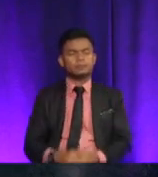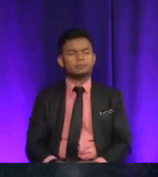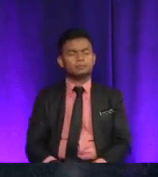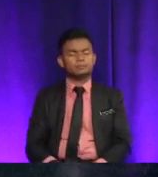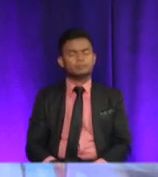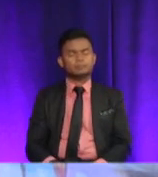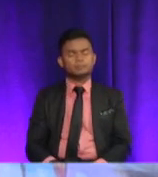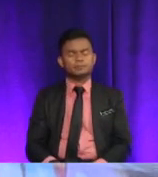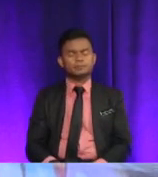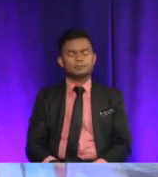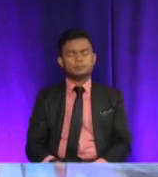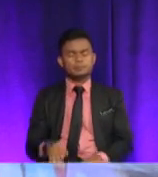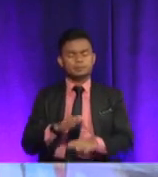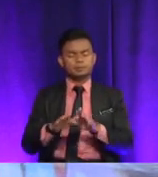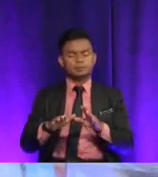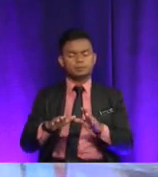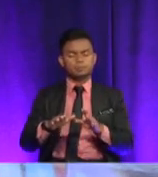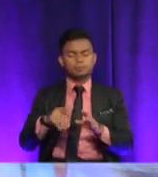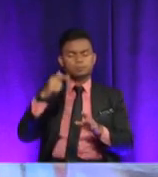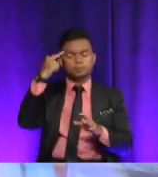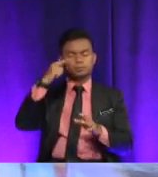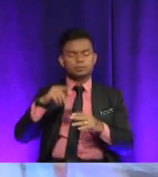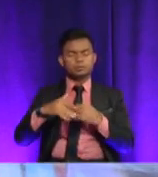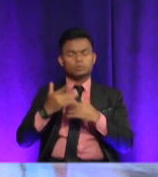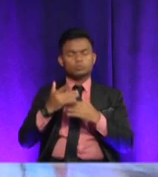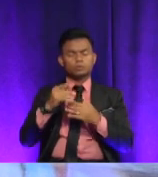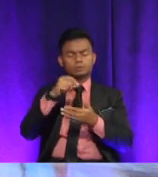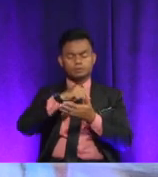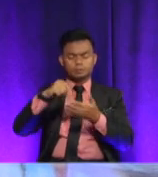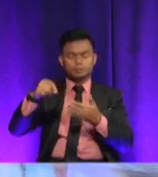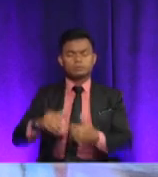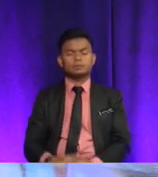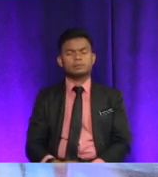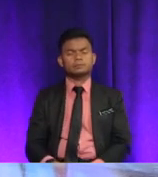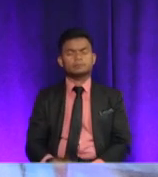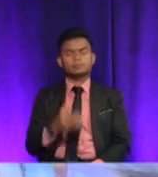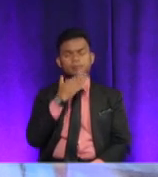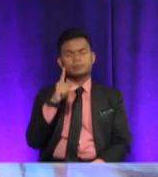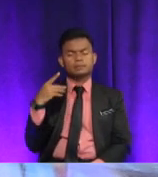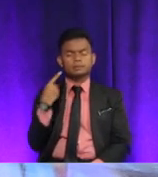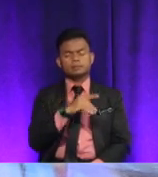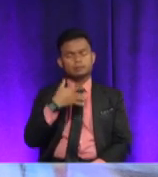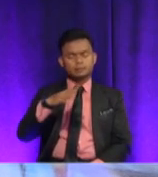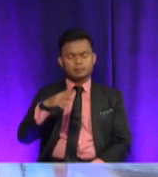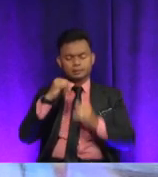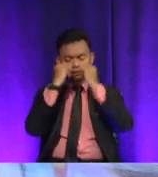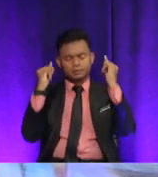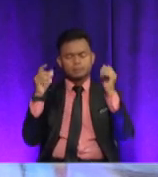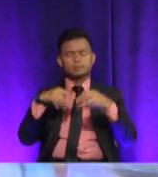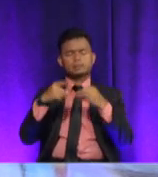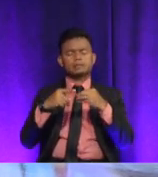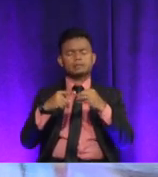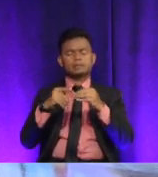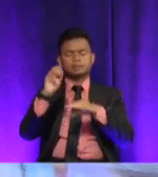Jangan lupa untuk tulis persoalan ini awal jawaban anda jelas tentang tema dan persoalan untuk